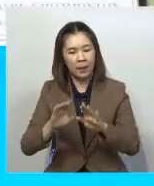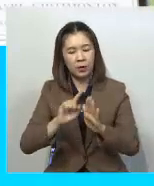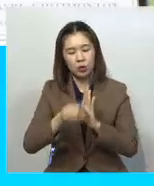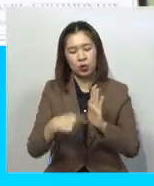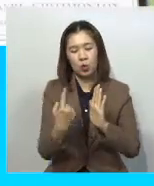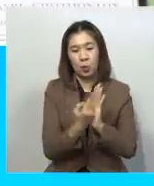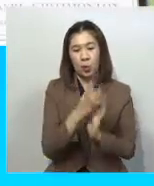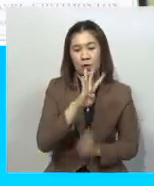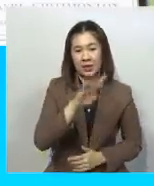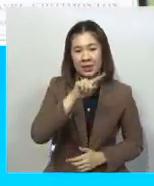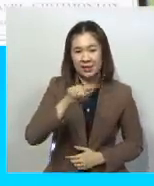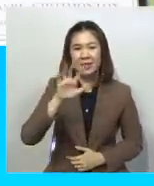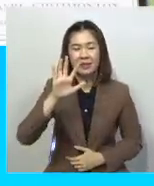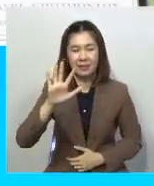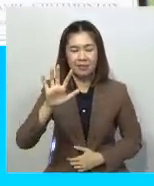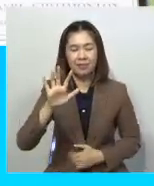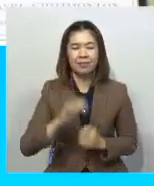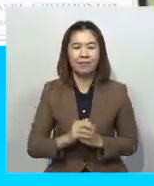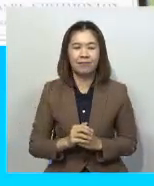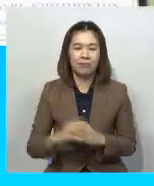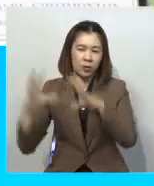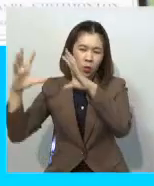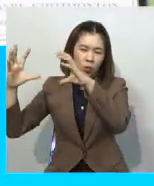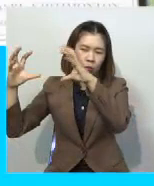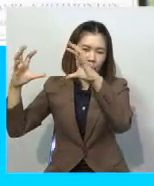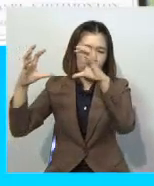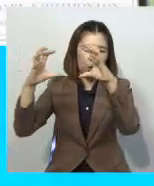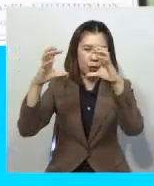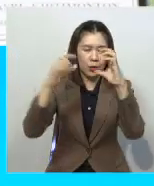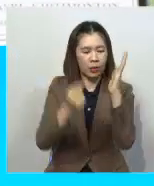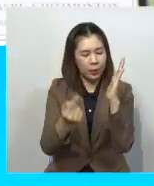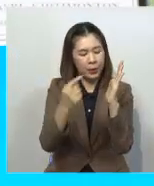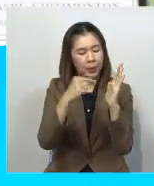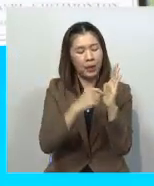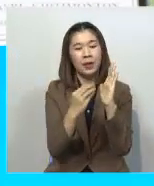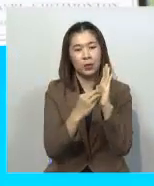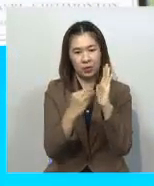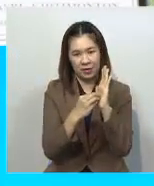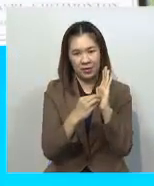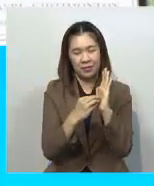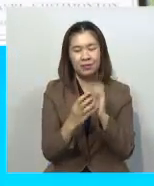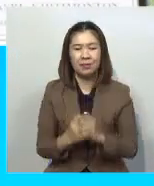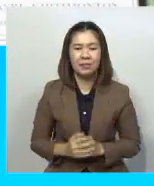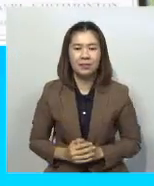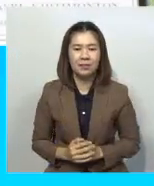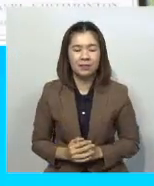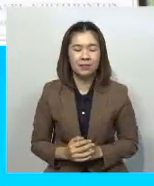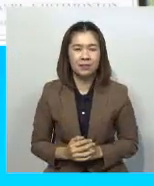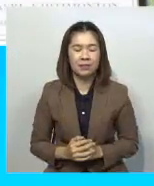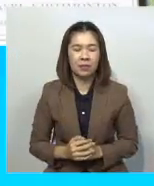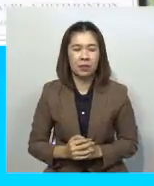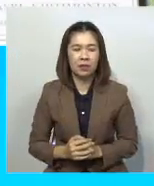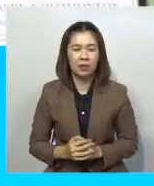นะครับที่จะเมฆเหล่านี้เนี่ยที่จะไหลเข้าไปในเขตกรุงเทพมหานครและปริมณฑลนะครับเพราะฉะนั้นโอก